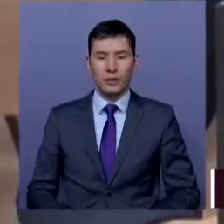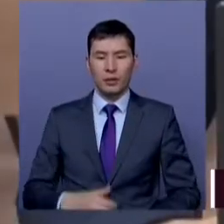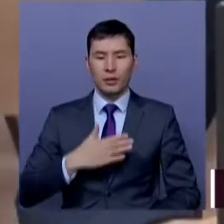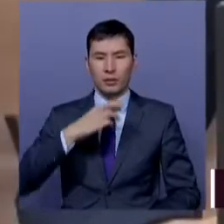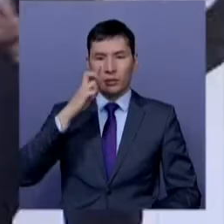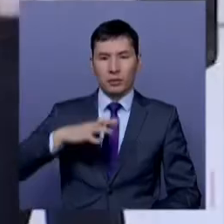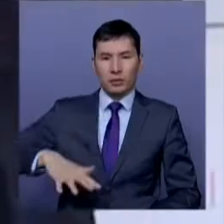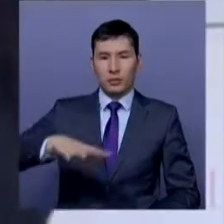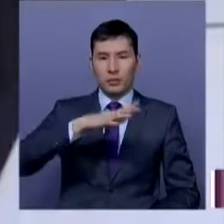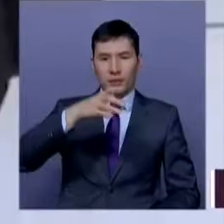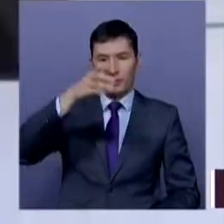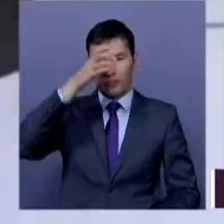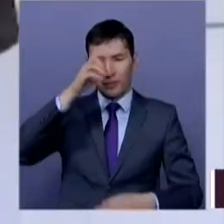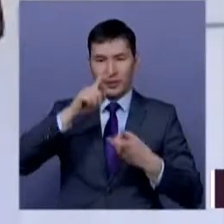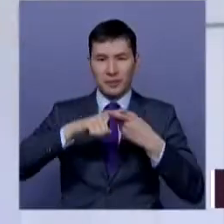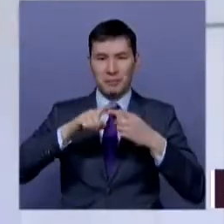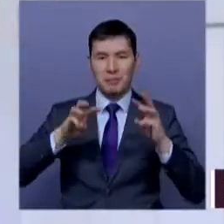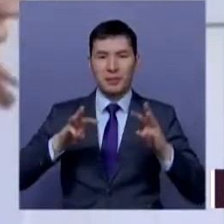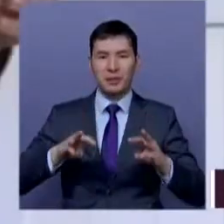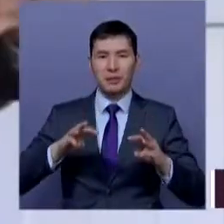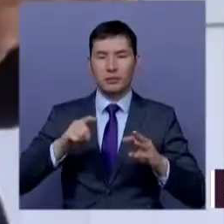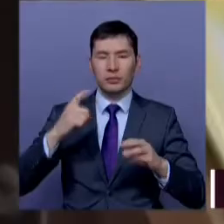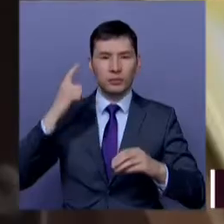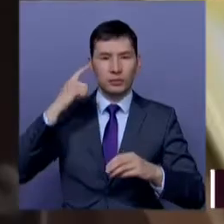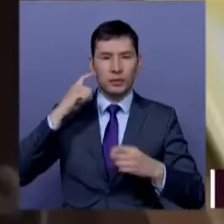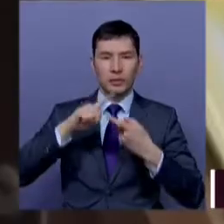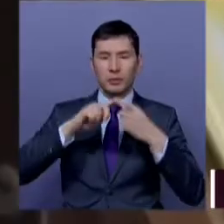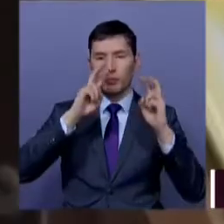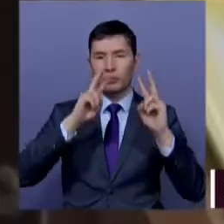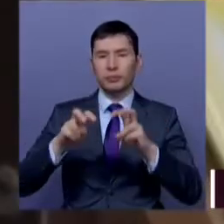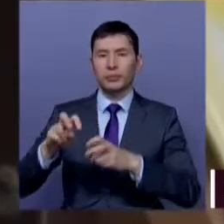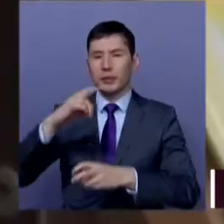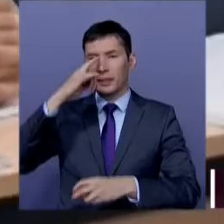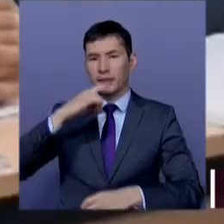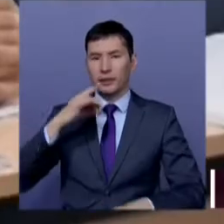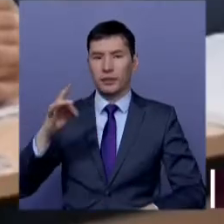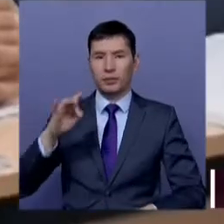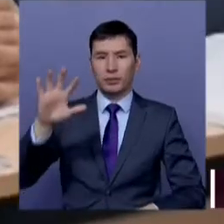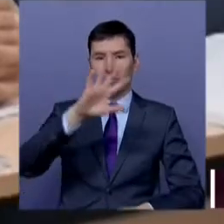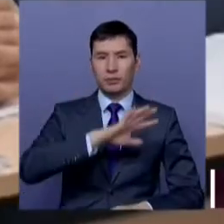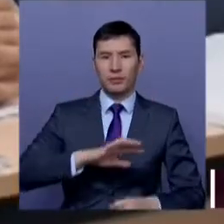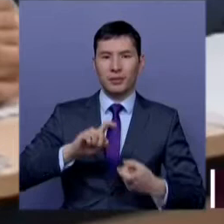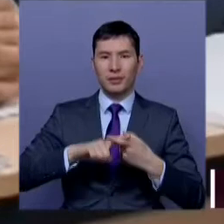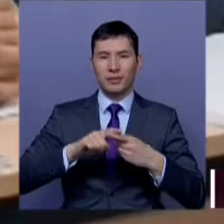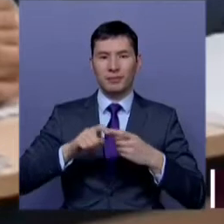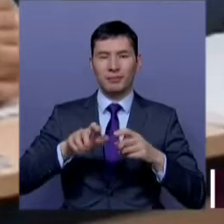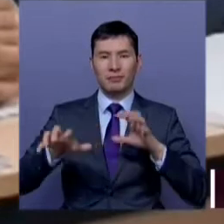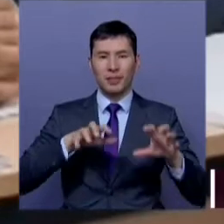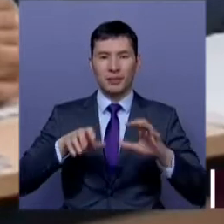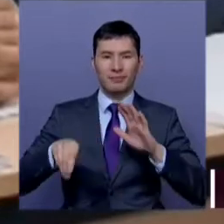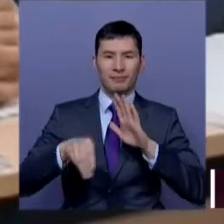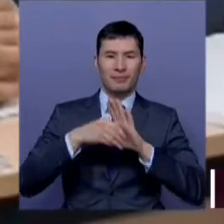Еліміздің білім және ғылым министрлігінің хабарлауынша тексеру нәтижелері бойынша Қазақстан Республикасының сыбайлас жемқорлыққа қарсы